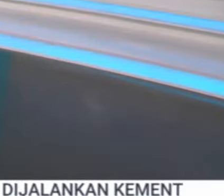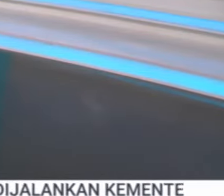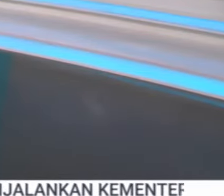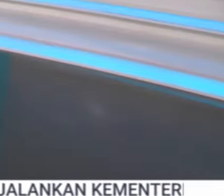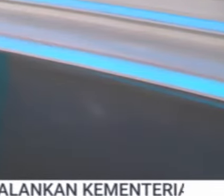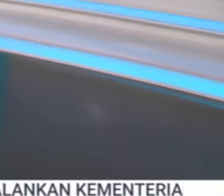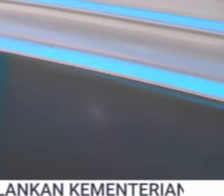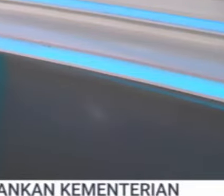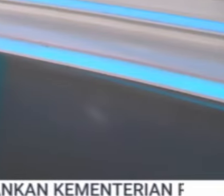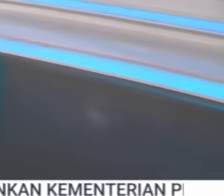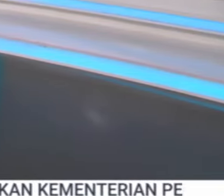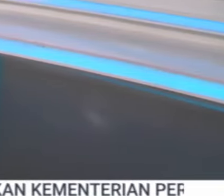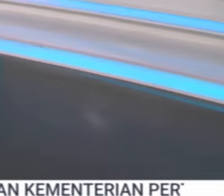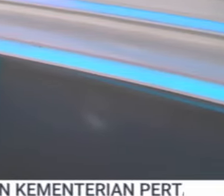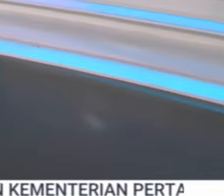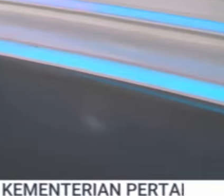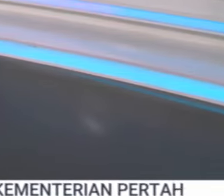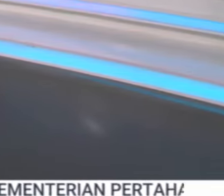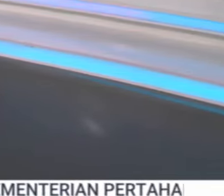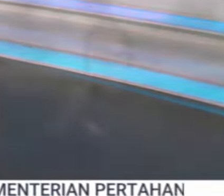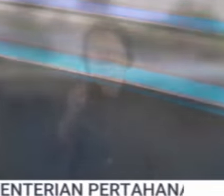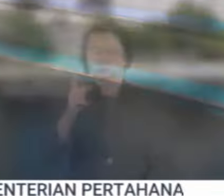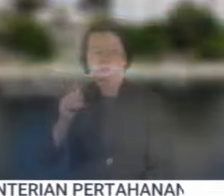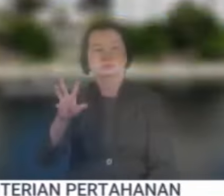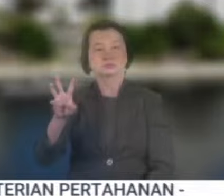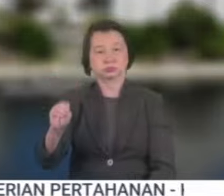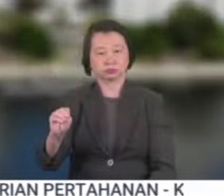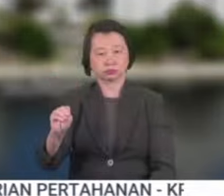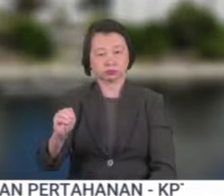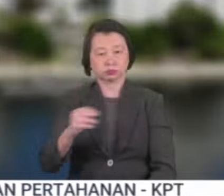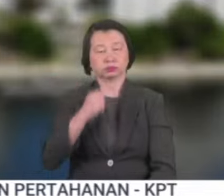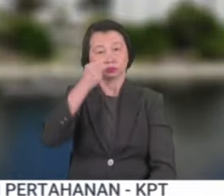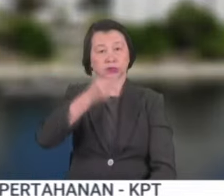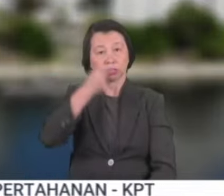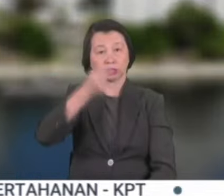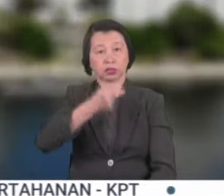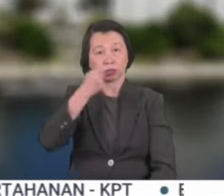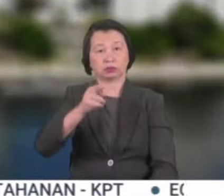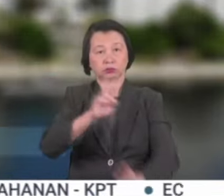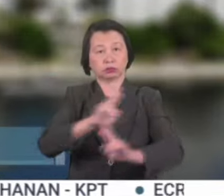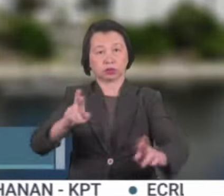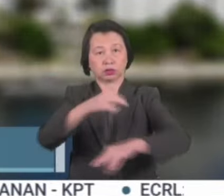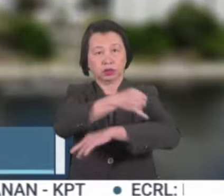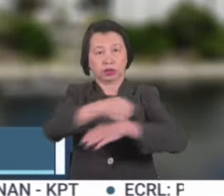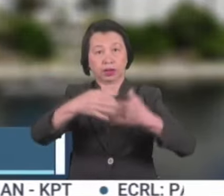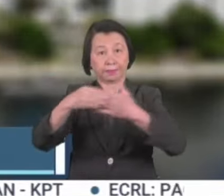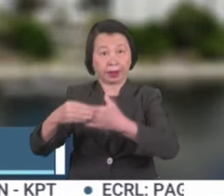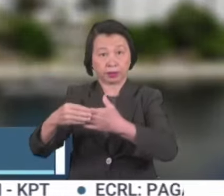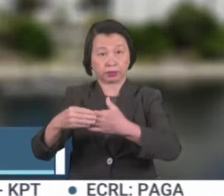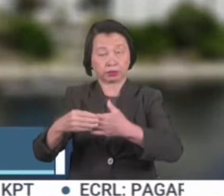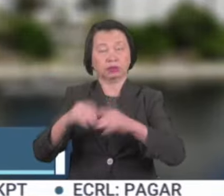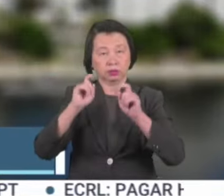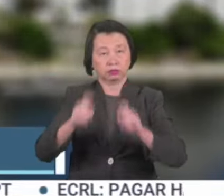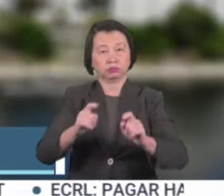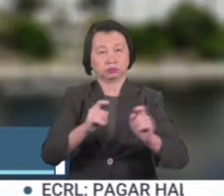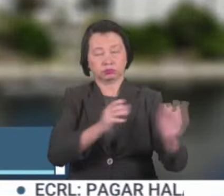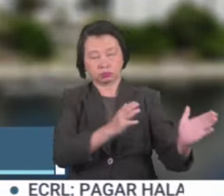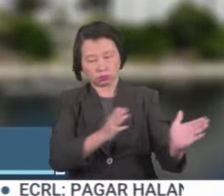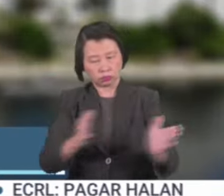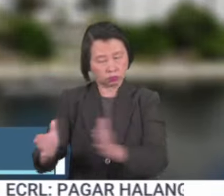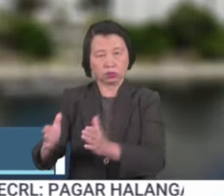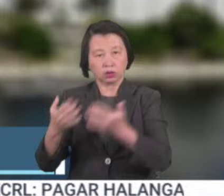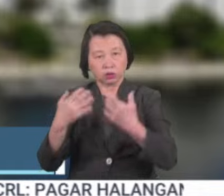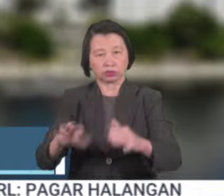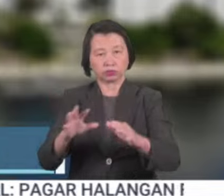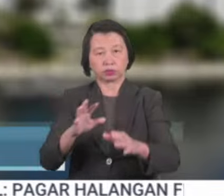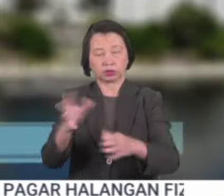Ya, Otto, Ketua Pengarah JAKIM, Datuk Dr. Sirajuddin Suhaimi berkata, penyediaan garis panduan tersebut direalisasi